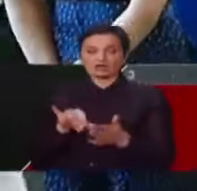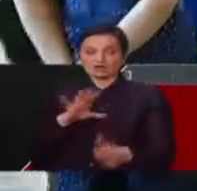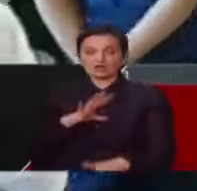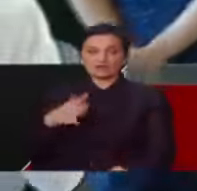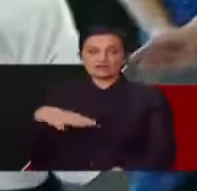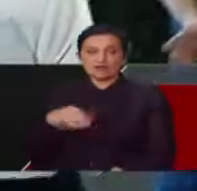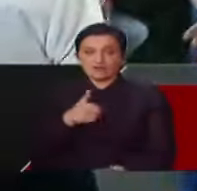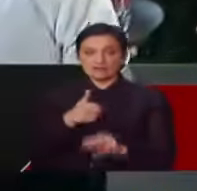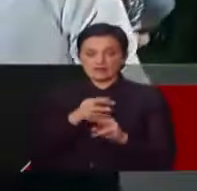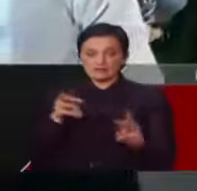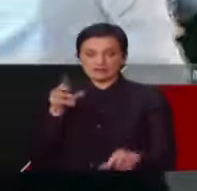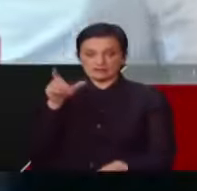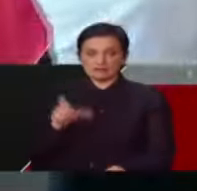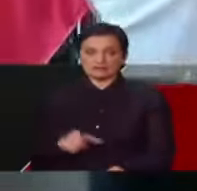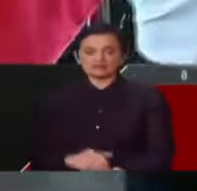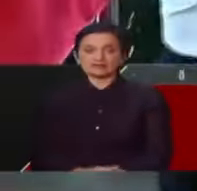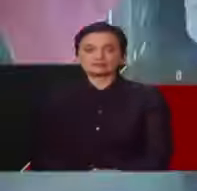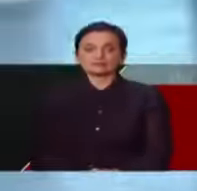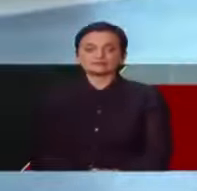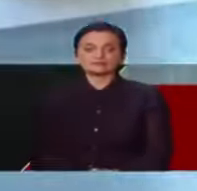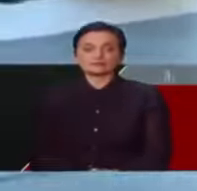ქვეყნის პრემიერ-მინისტრიც.